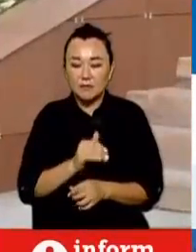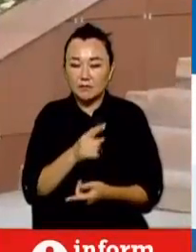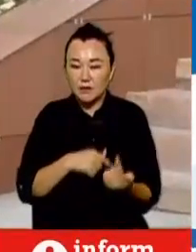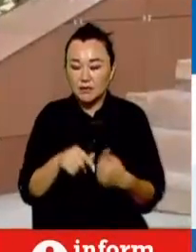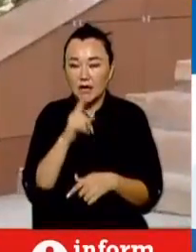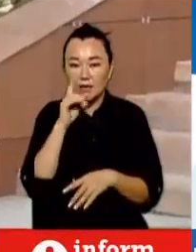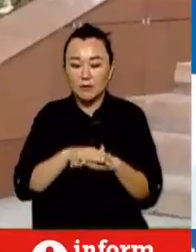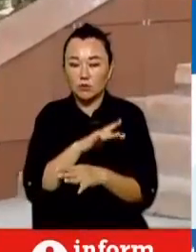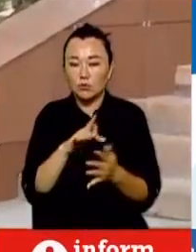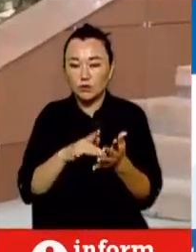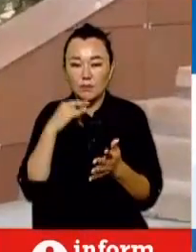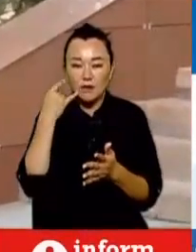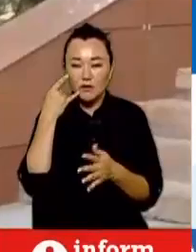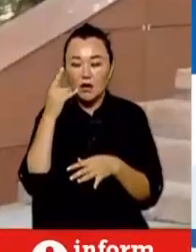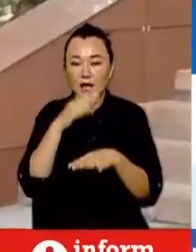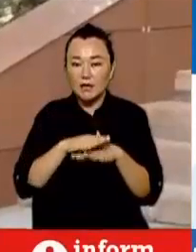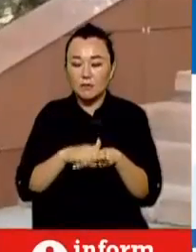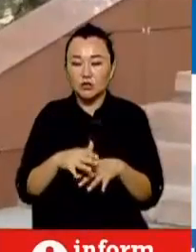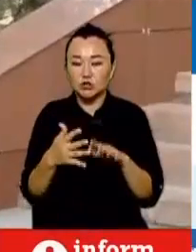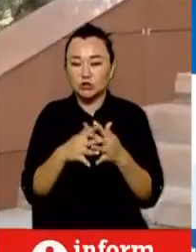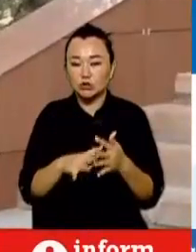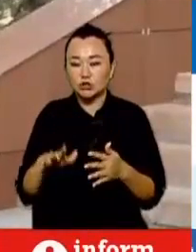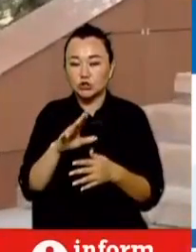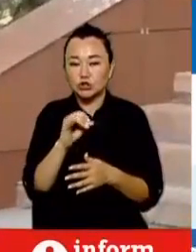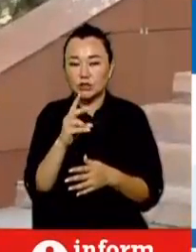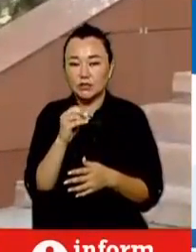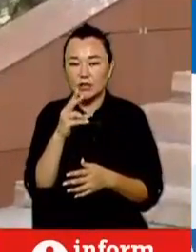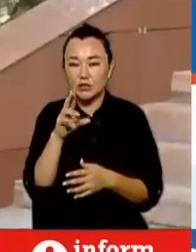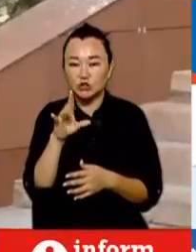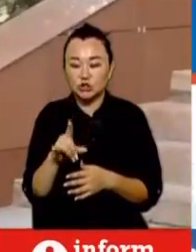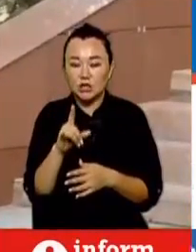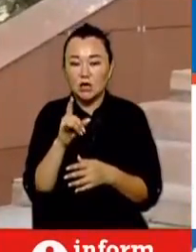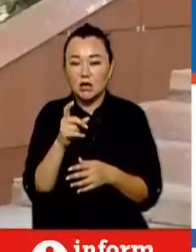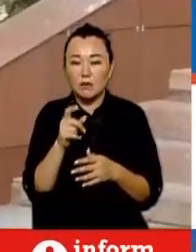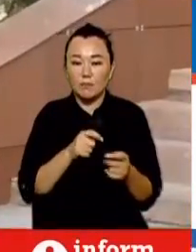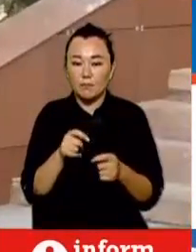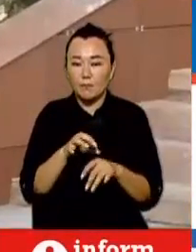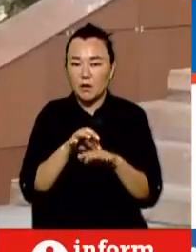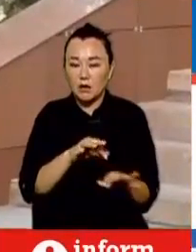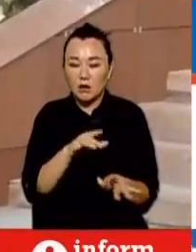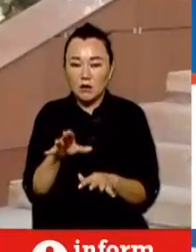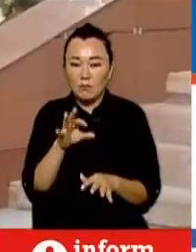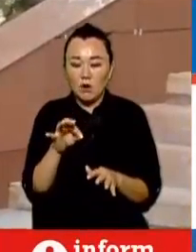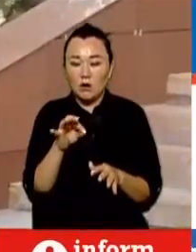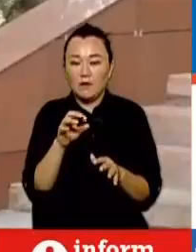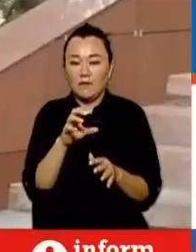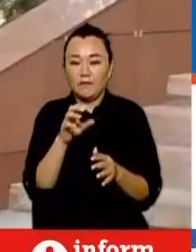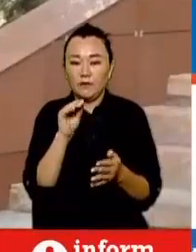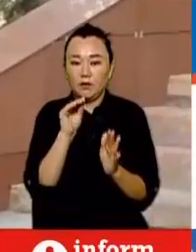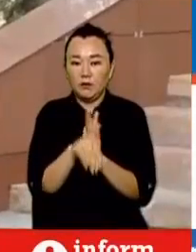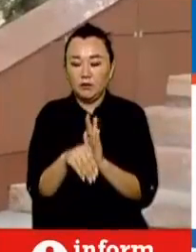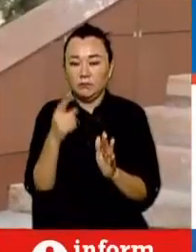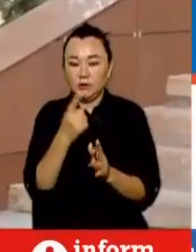акимата города Павлодара, акиматом поселка Житикше по проведению мероприятий по вкладке в продукты